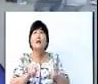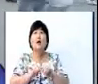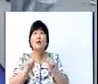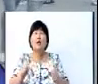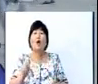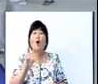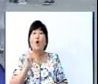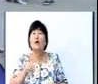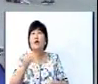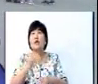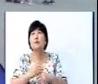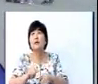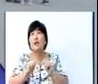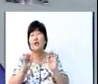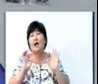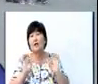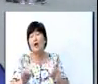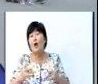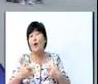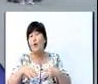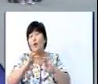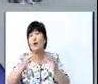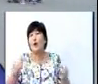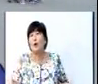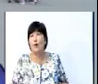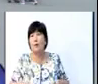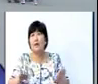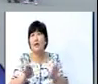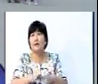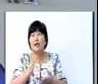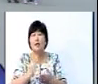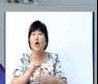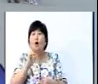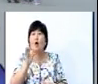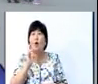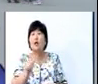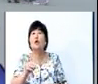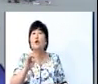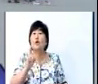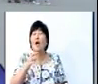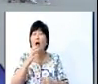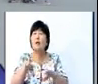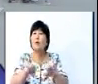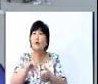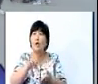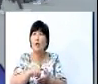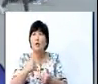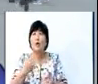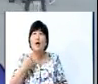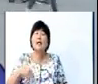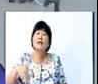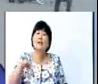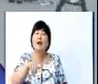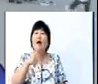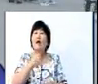Қорқыт спектаклімен түрілуі заңдылық. Өнер мен өмірді өміршен қылғысы келген Қорқыт түрк әлеміне ортақ тұлға. Сондықтан сыр елі